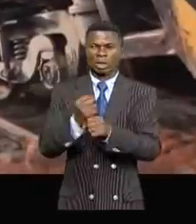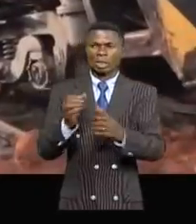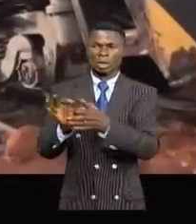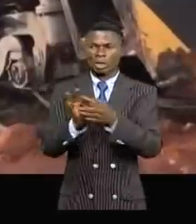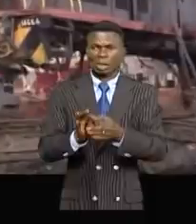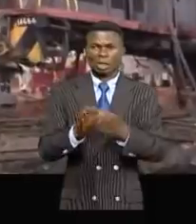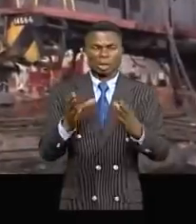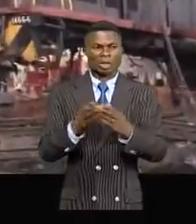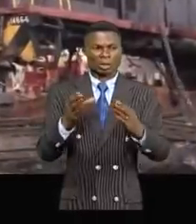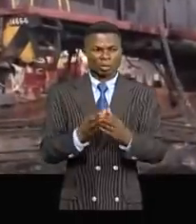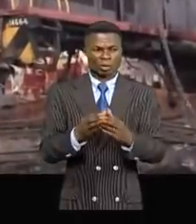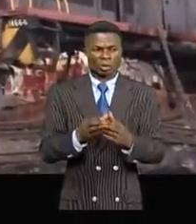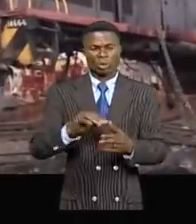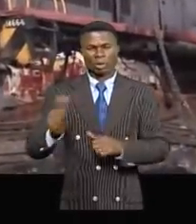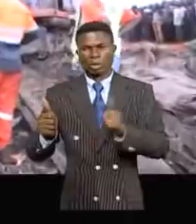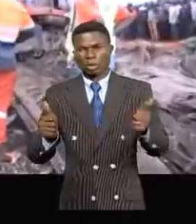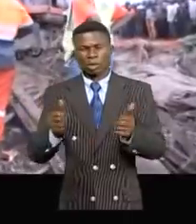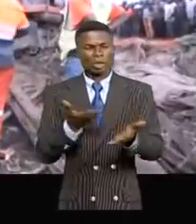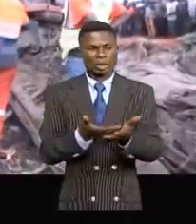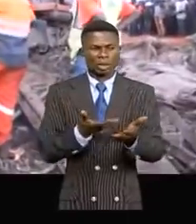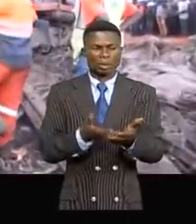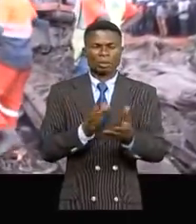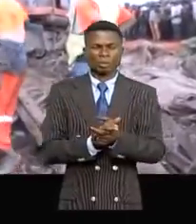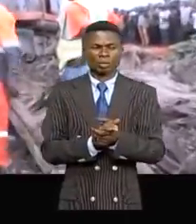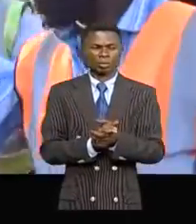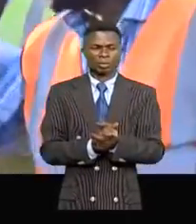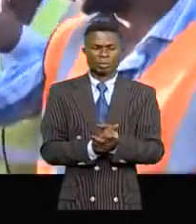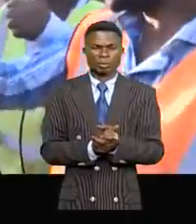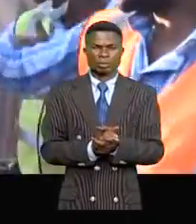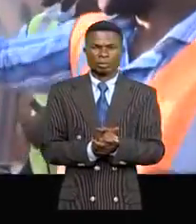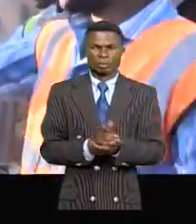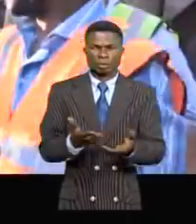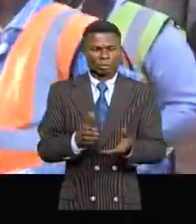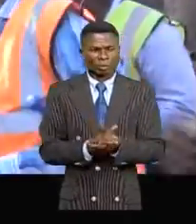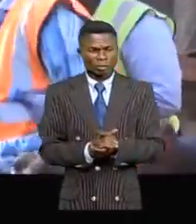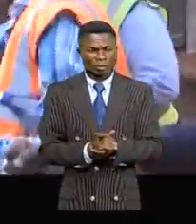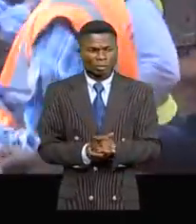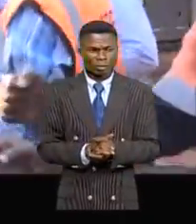avec celles de la SNCC, sont parvenues à relever le défi.